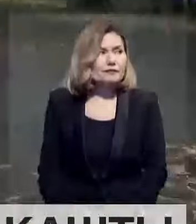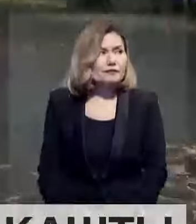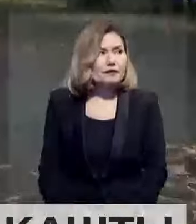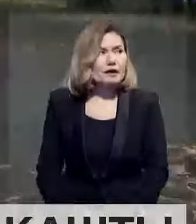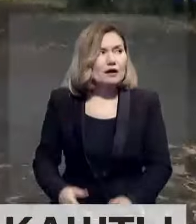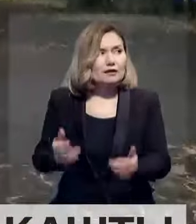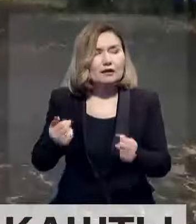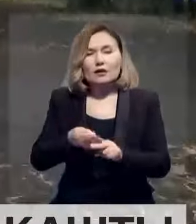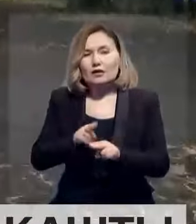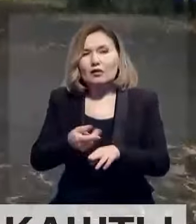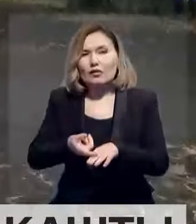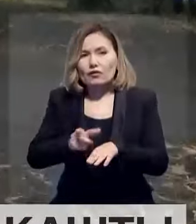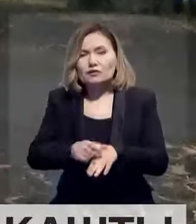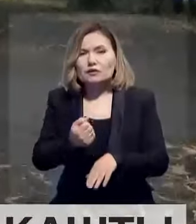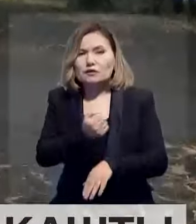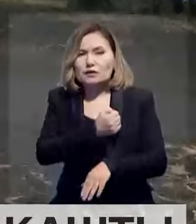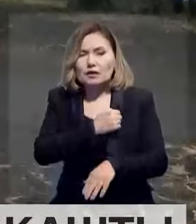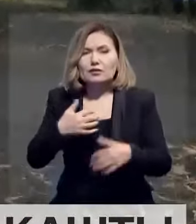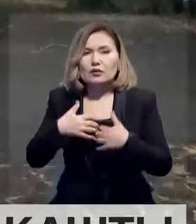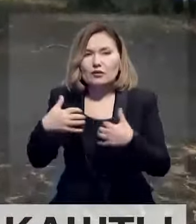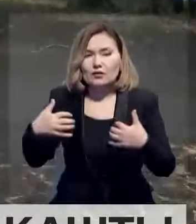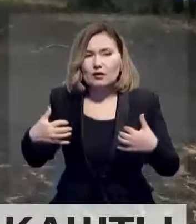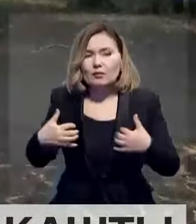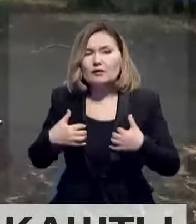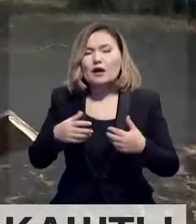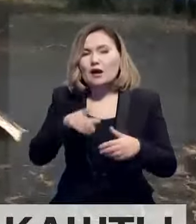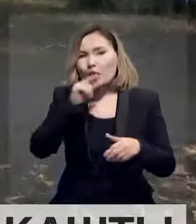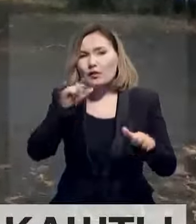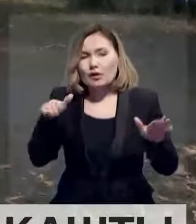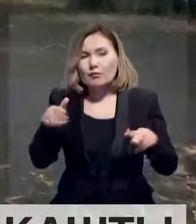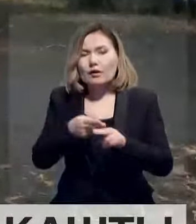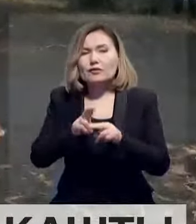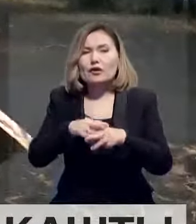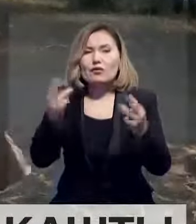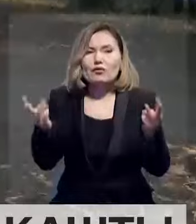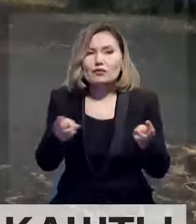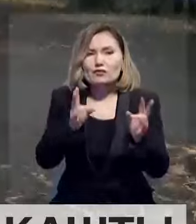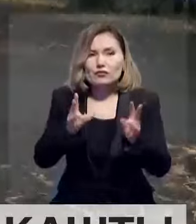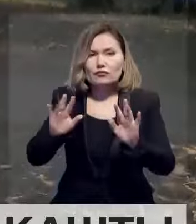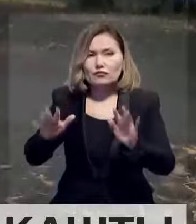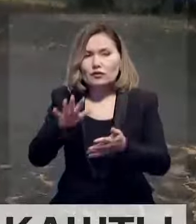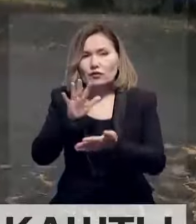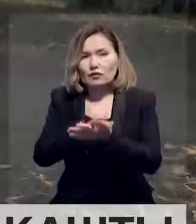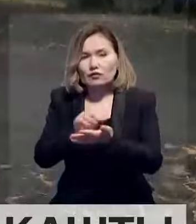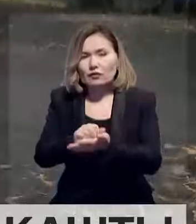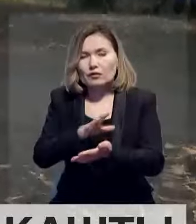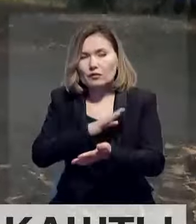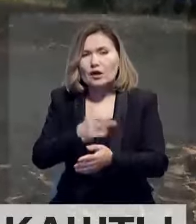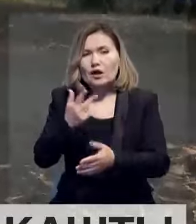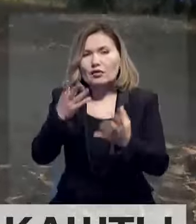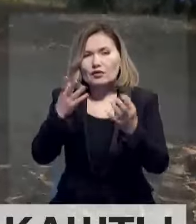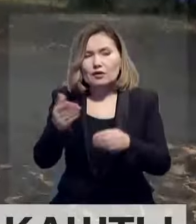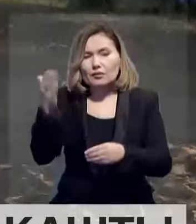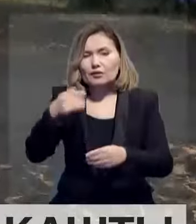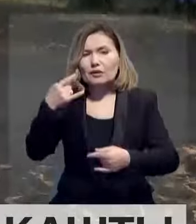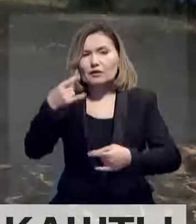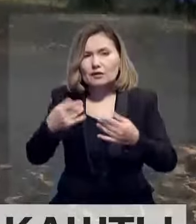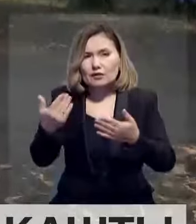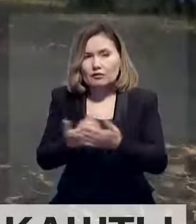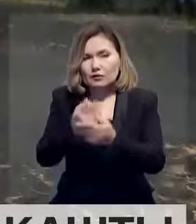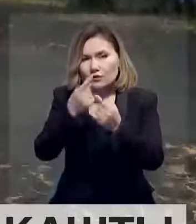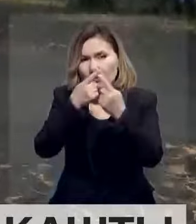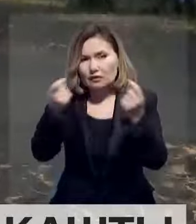керек дүние, өте обал енді жануарларға, аң-құстарға. Өртеніп жатқандары бар ма? Енді үш күн бұрын телевизордан да